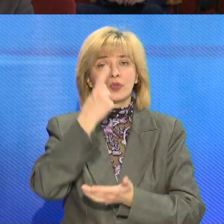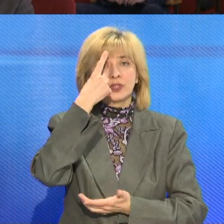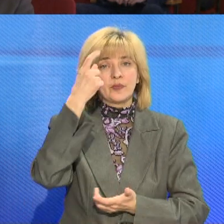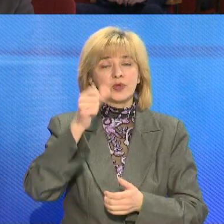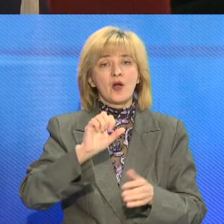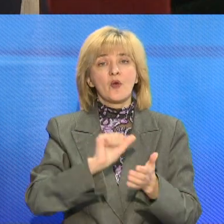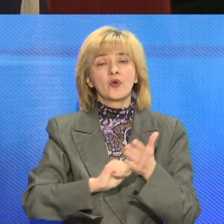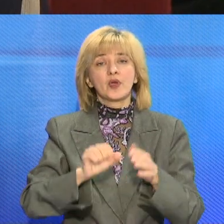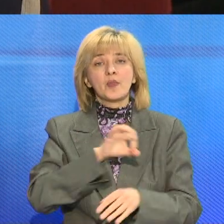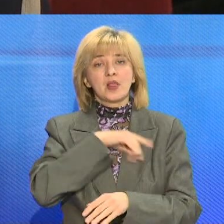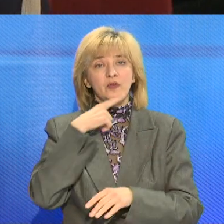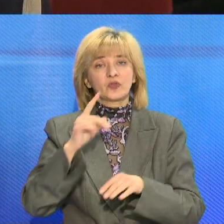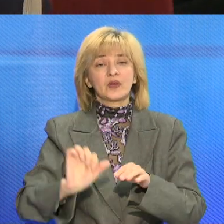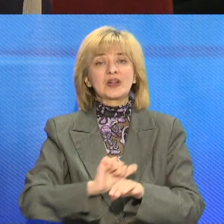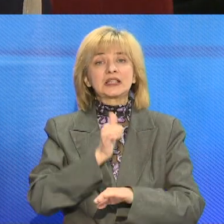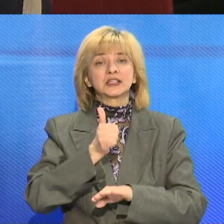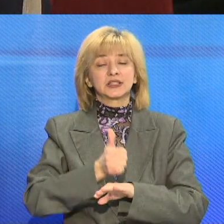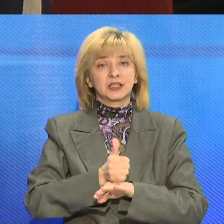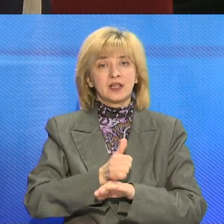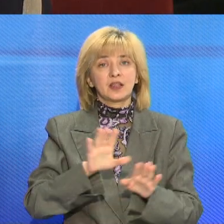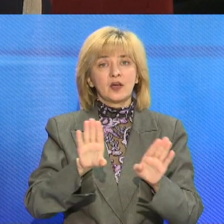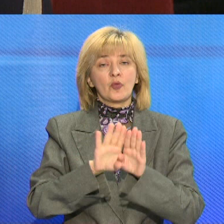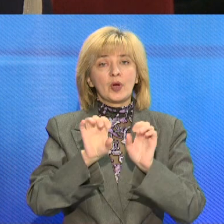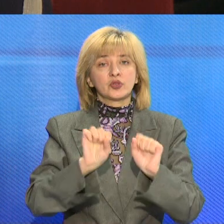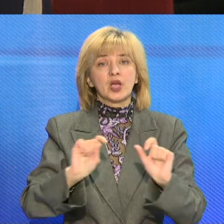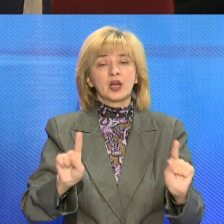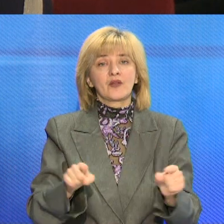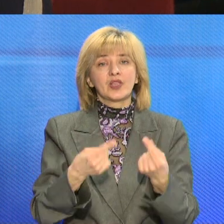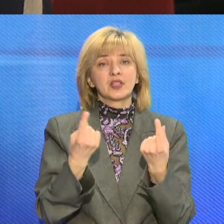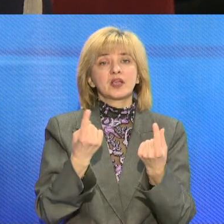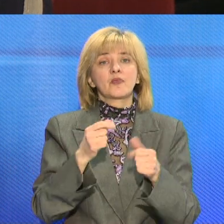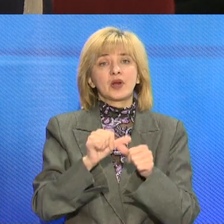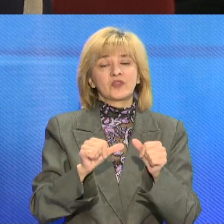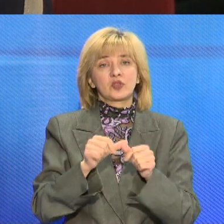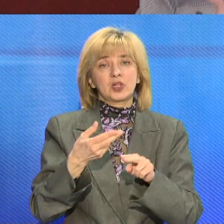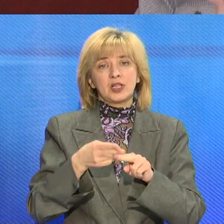такую магчымасць арганізаваў на месцах прафесійны саюз для сваіх удзельнікаў.